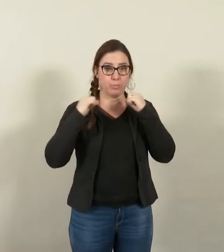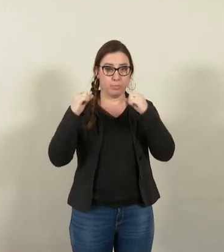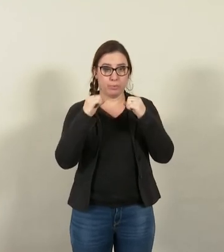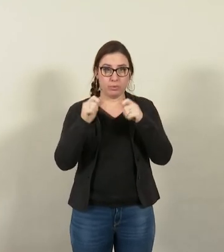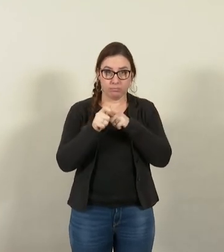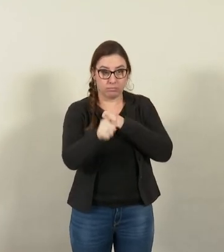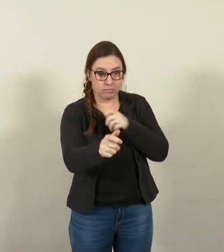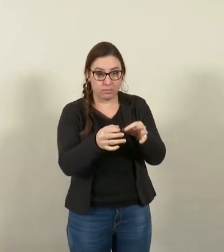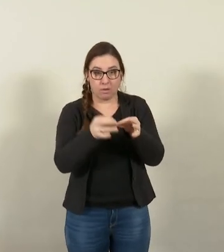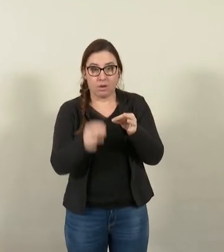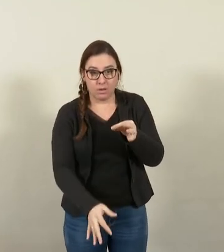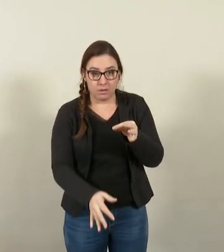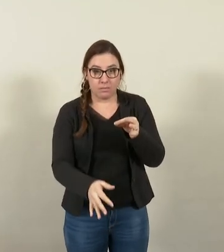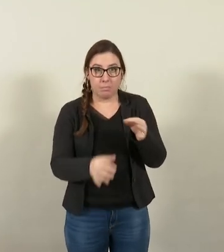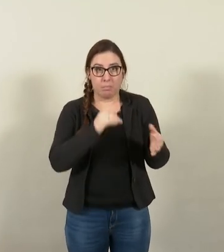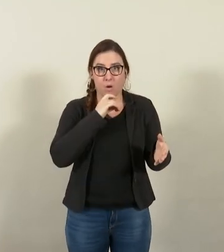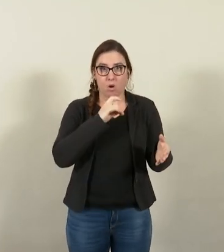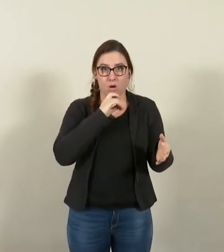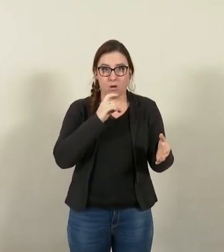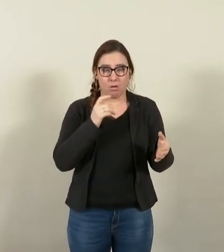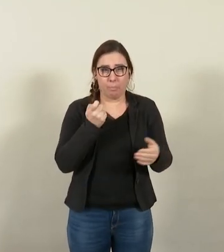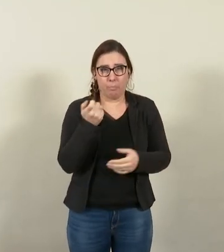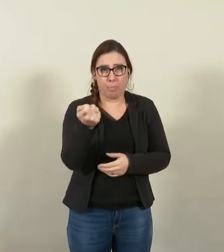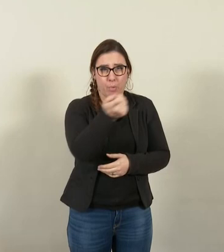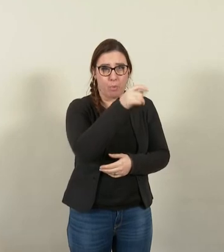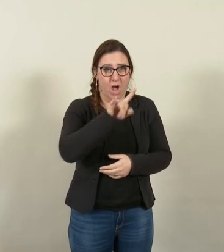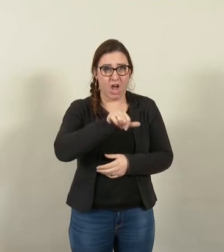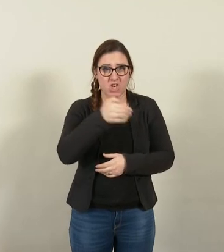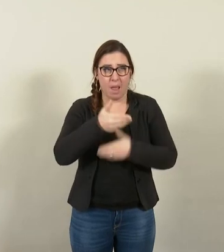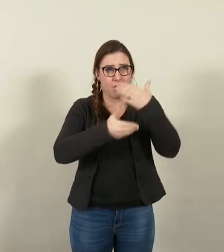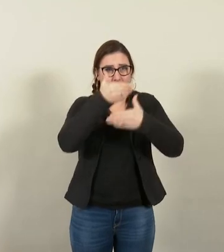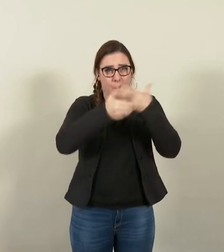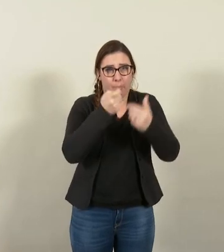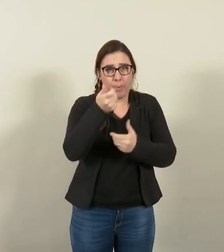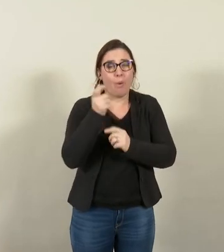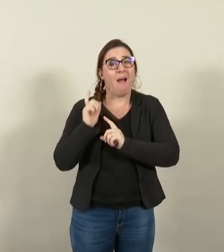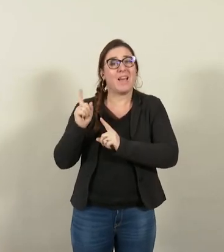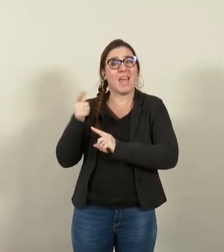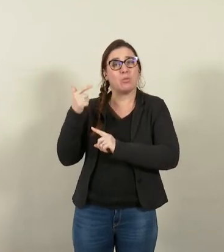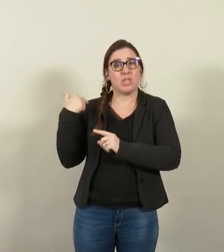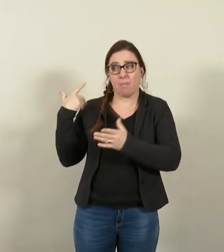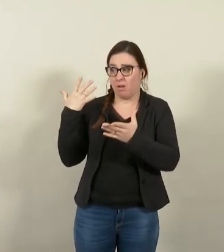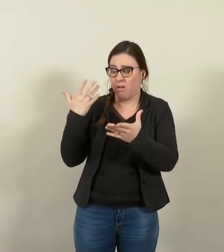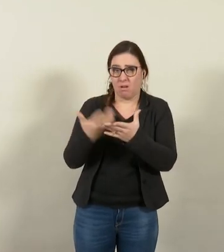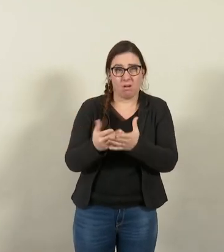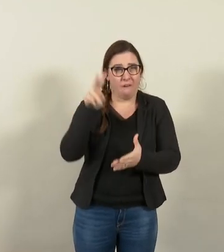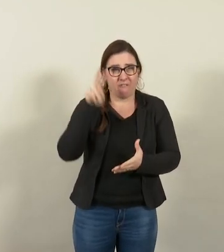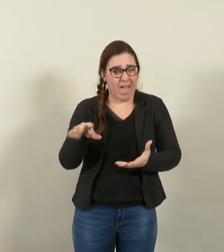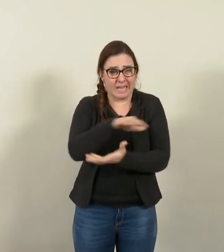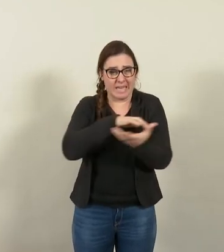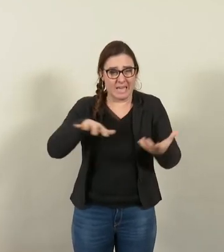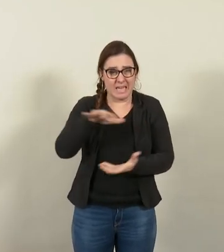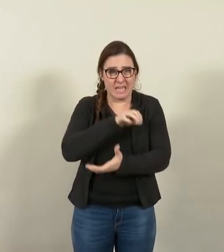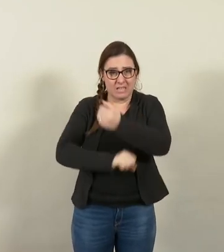débouche pas il y a jamais eu aussi peu de logements sociaux construits que maintenant depuis l'après-gerre donc c'est une crise majeure jamais